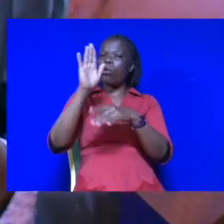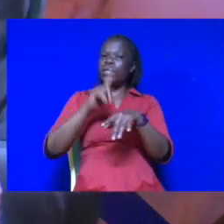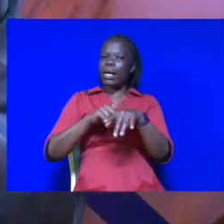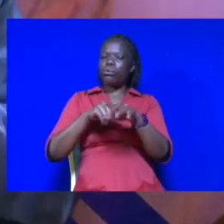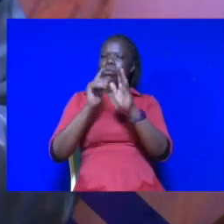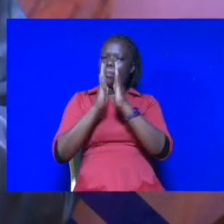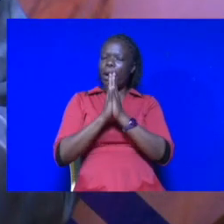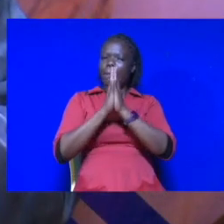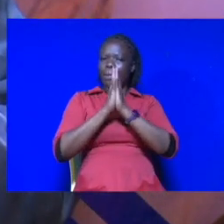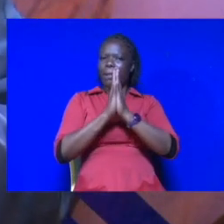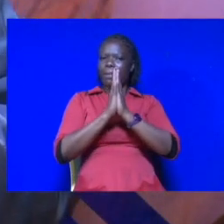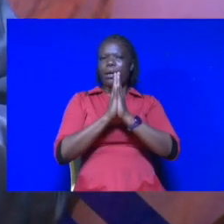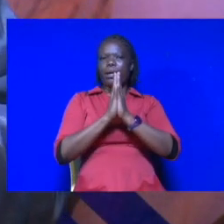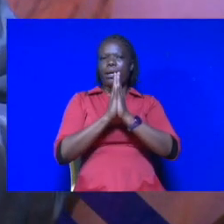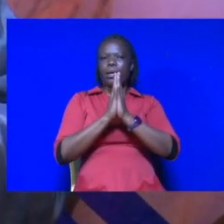kuomba. Wapendwa,